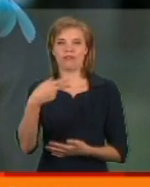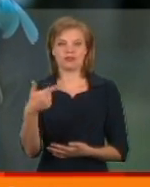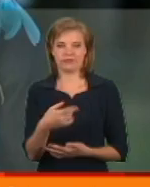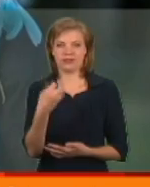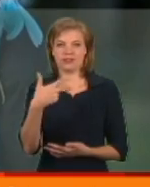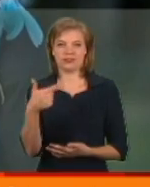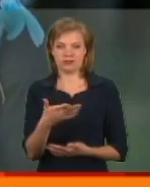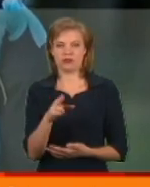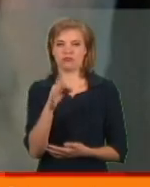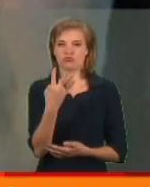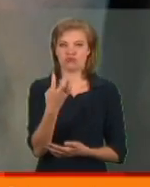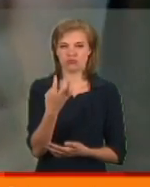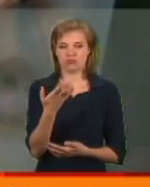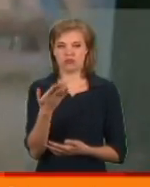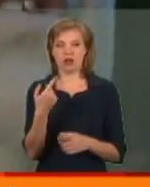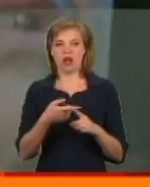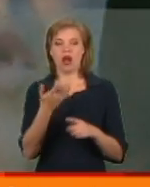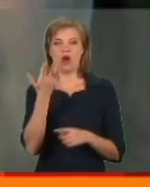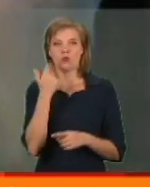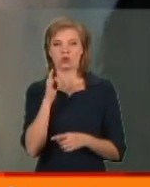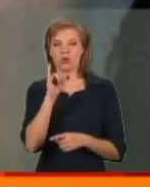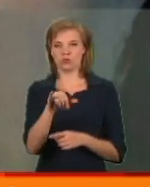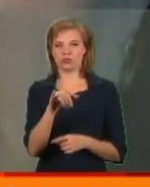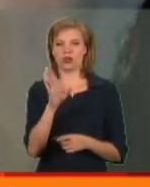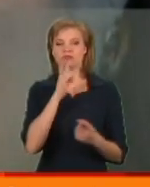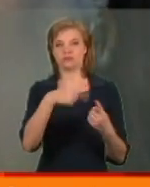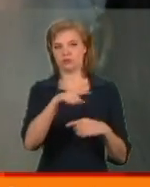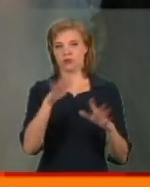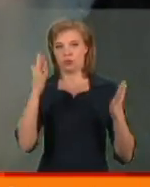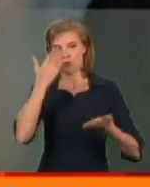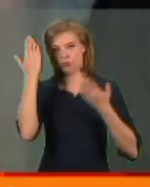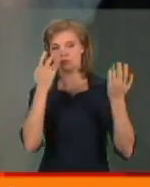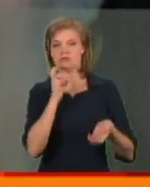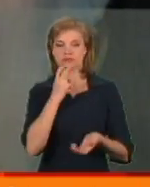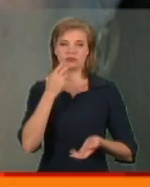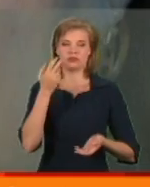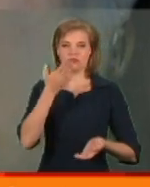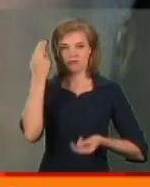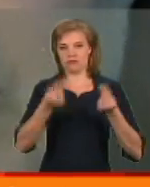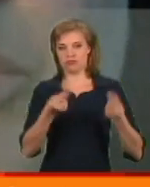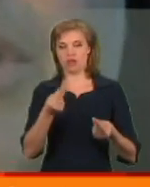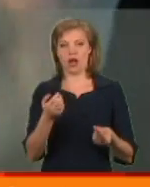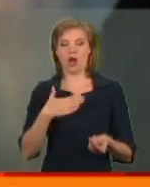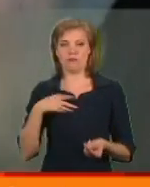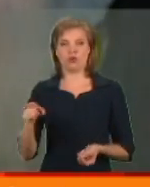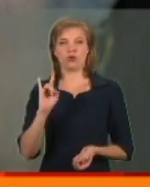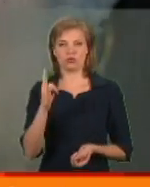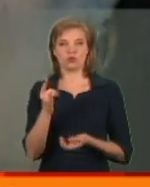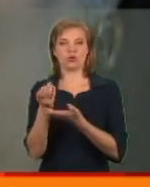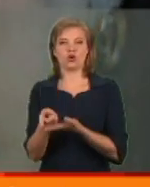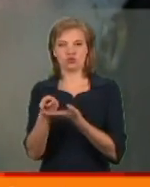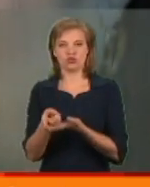по 30, по 400. В то время, коли ці дівчата гуляють, улыбаются, прыгают, так мое дитя